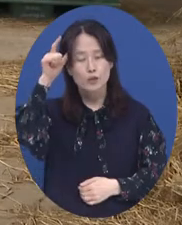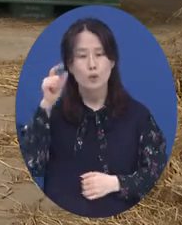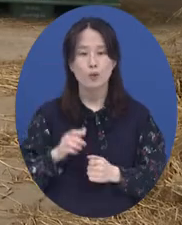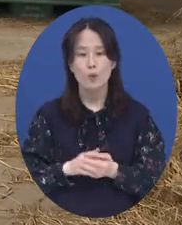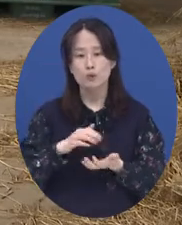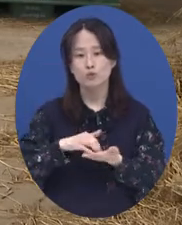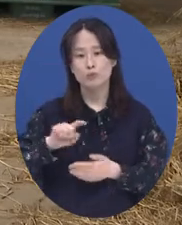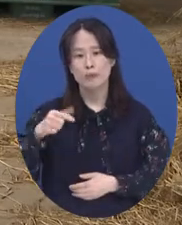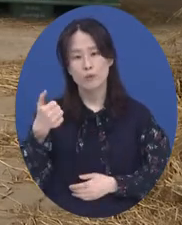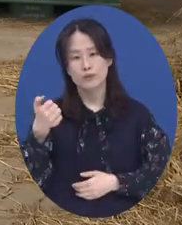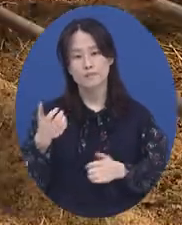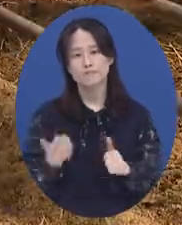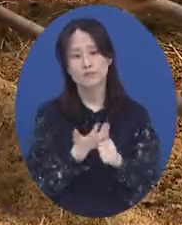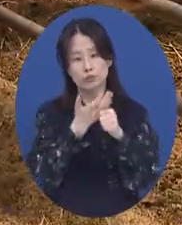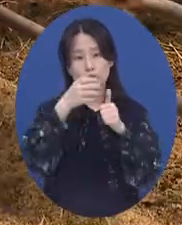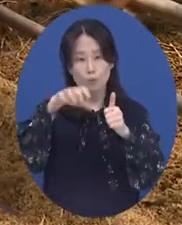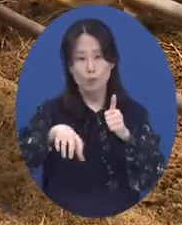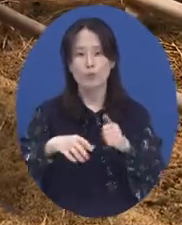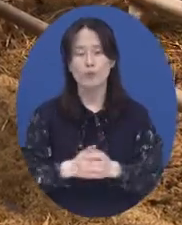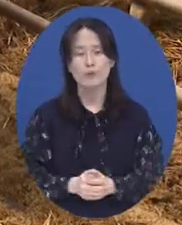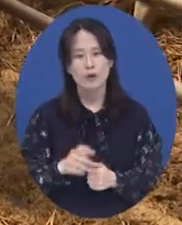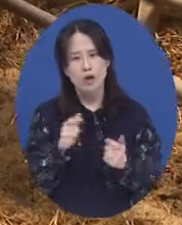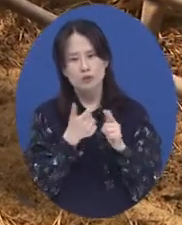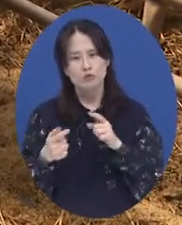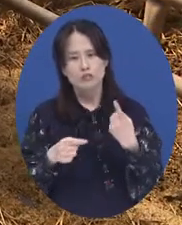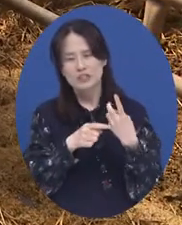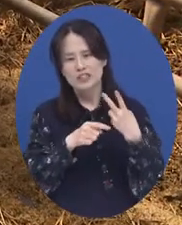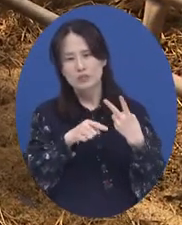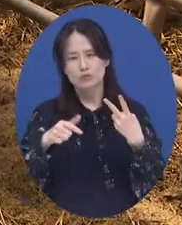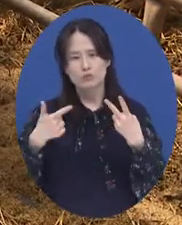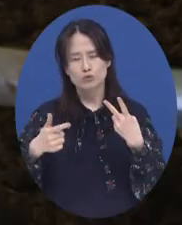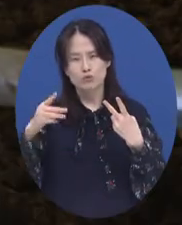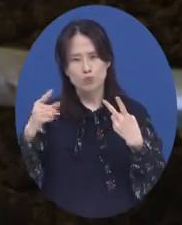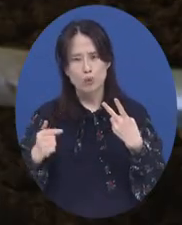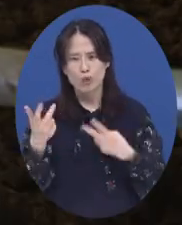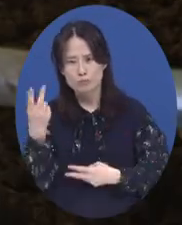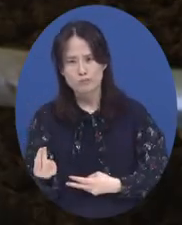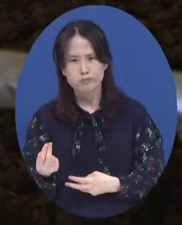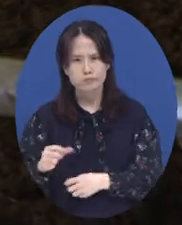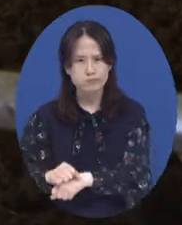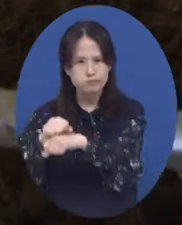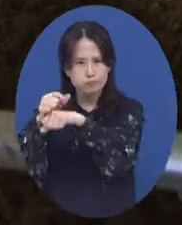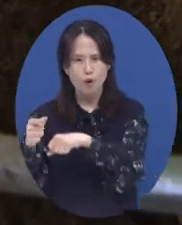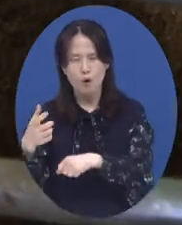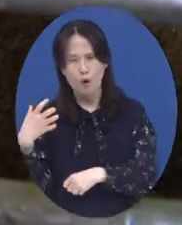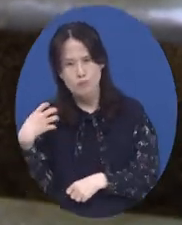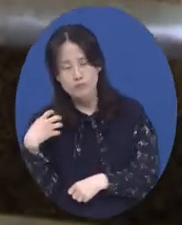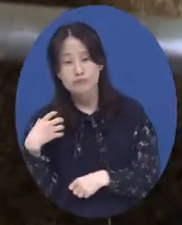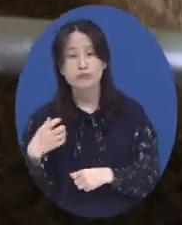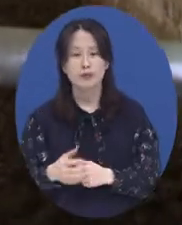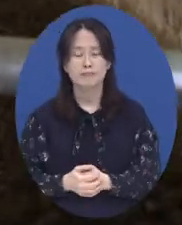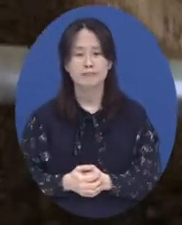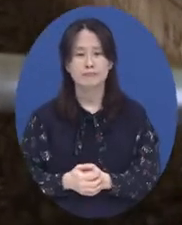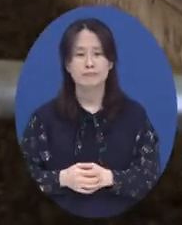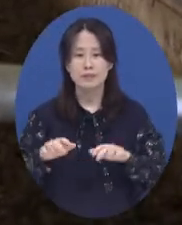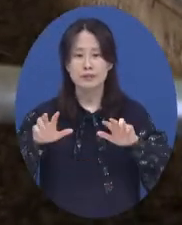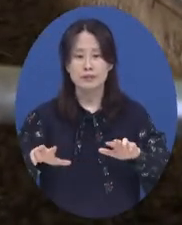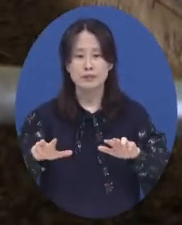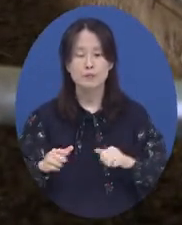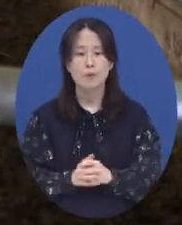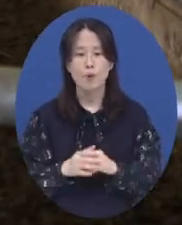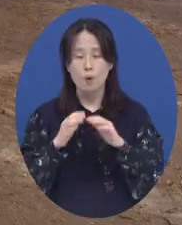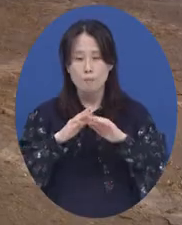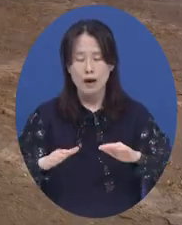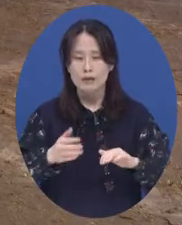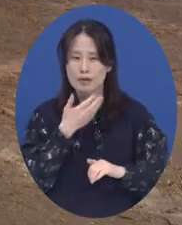한우 150마리를 키우는 축산농가. 하루 2.6톤에 달하는 가축분뇨 관리에 부담을 느껴왔지만 동네에